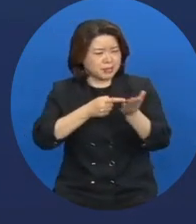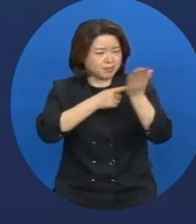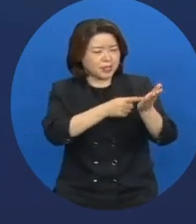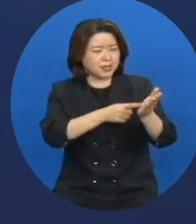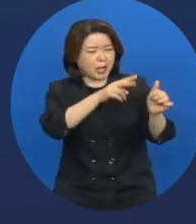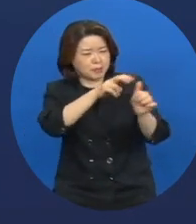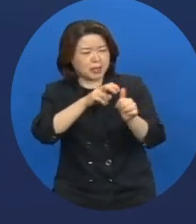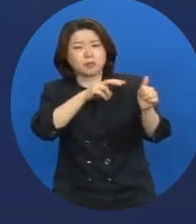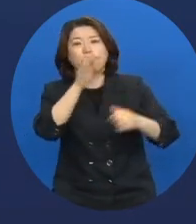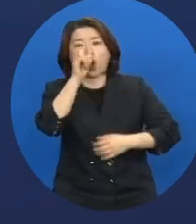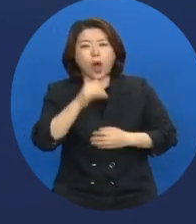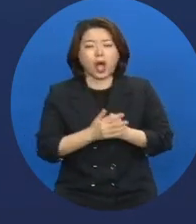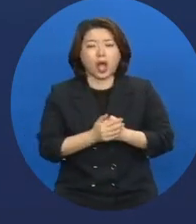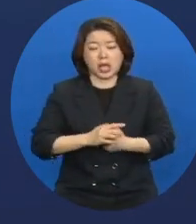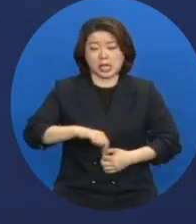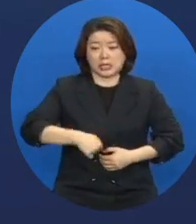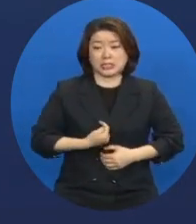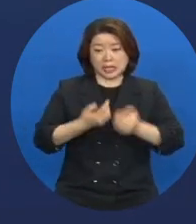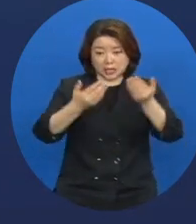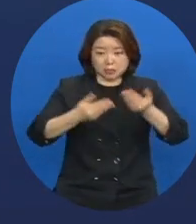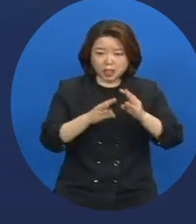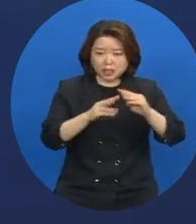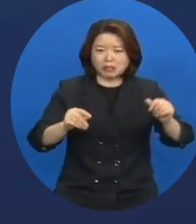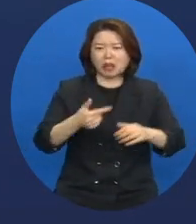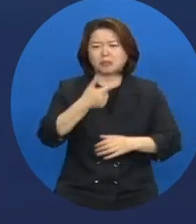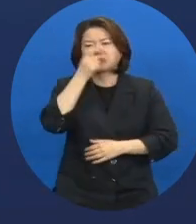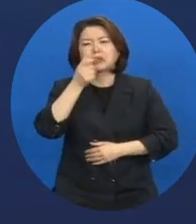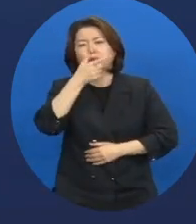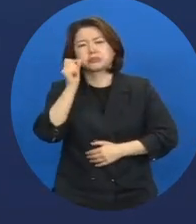원망을 했습니다. 자기들이 받은 땅이 작다는 거죠.